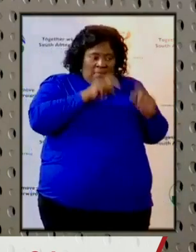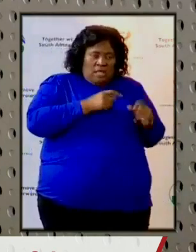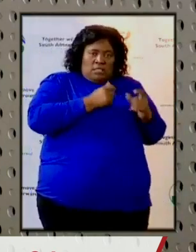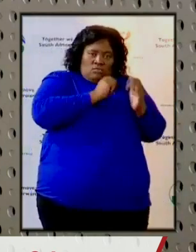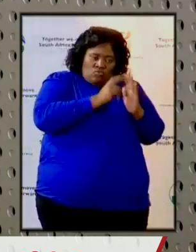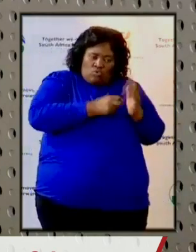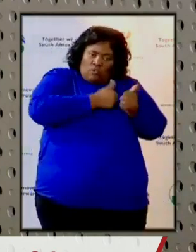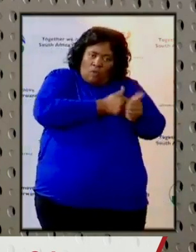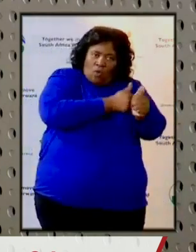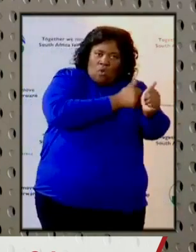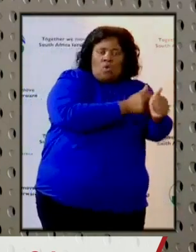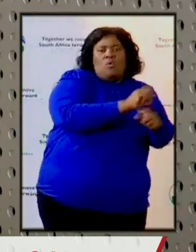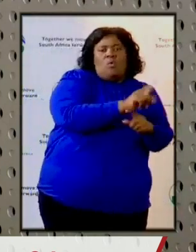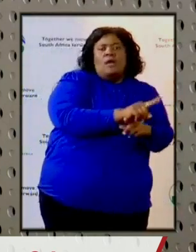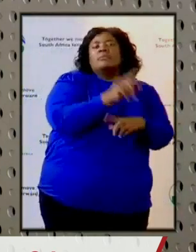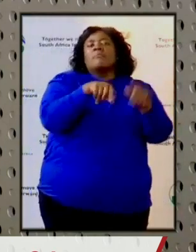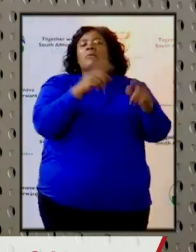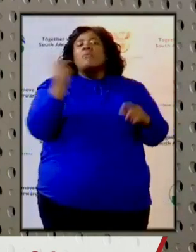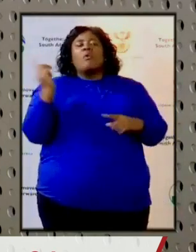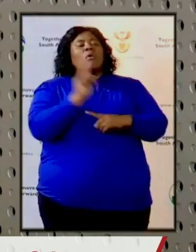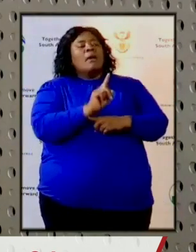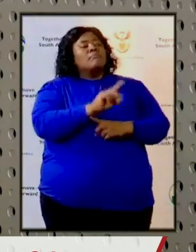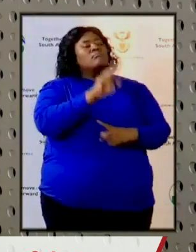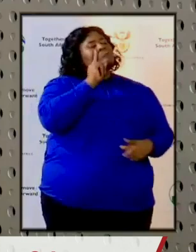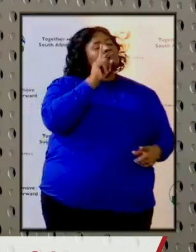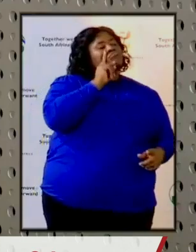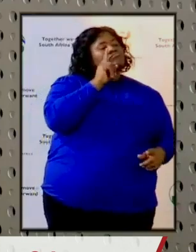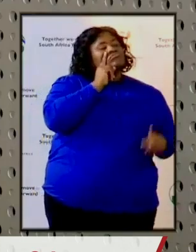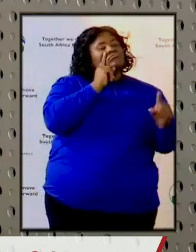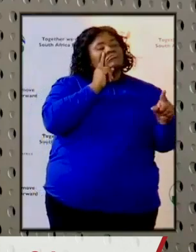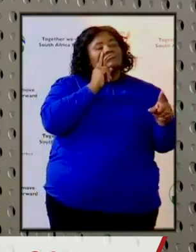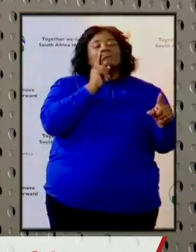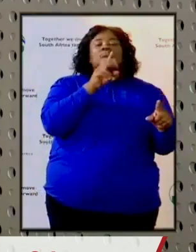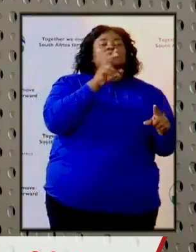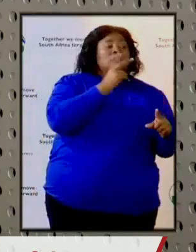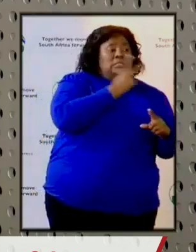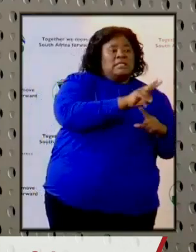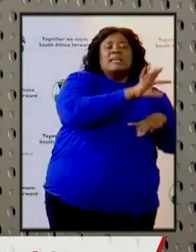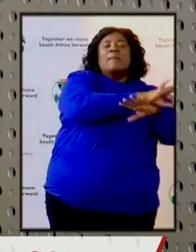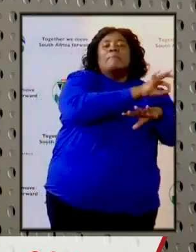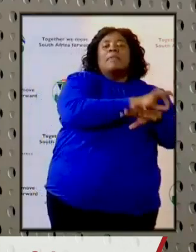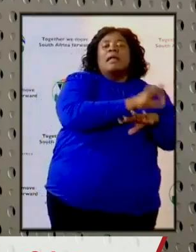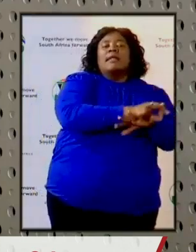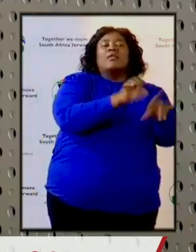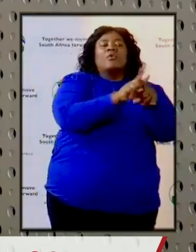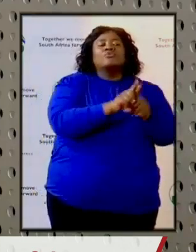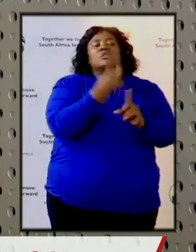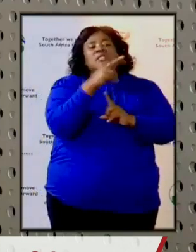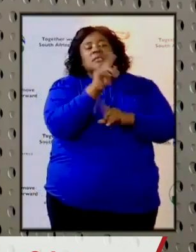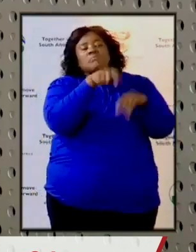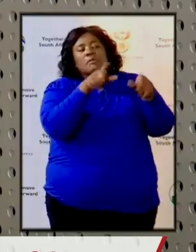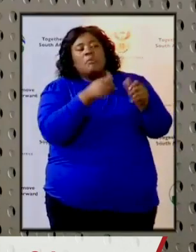bezomonitha bafike bathola ukuthi cha nansi iplan futhi iyalandelwa kubaluleke kakhulu